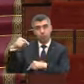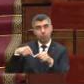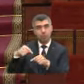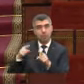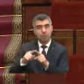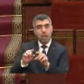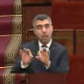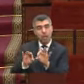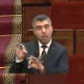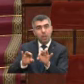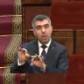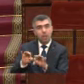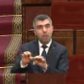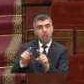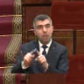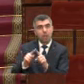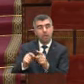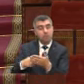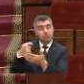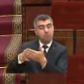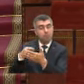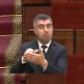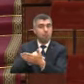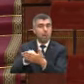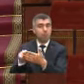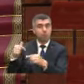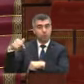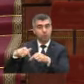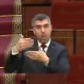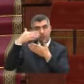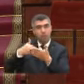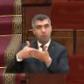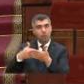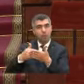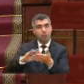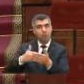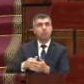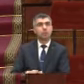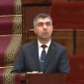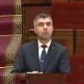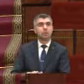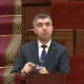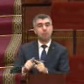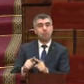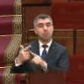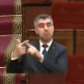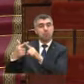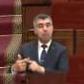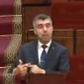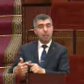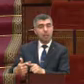بعض الاجراءات اللي هي مكلفه جدا باش يدخل المغرب ولا خصو يكون عنده ميزانيه يمكن ما عندوش